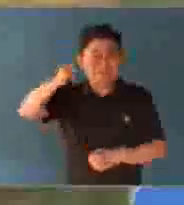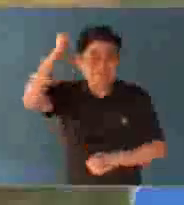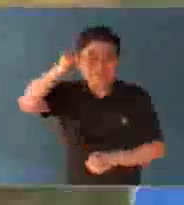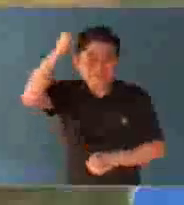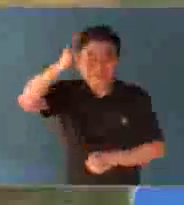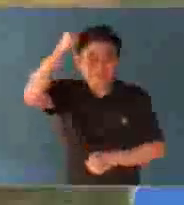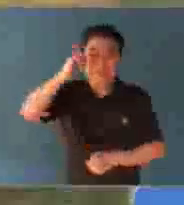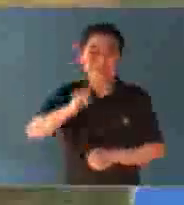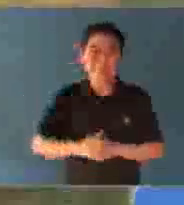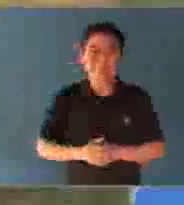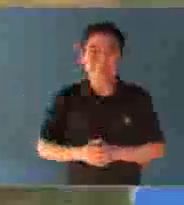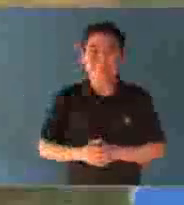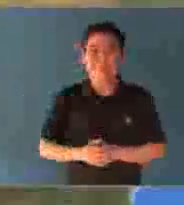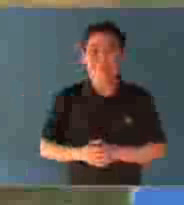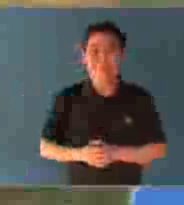있었습니다.